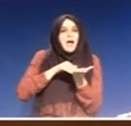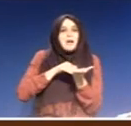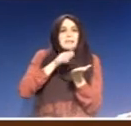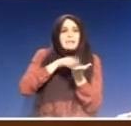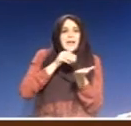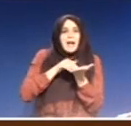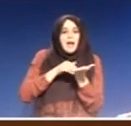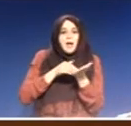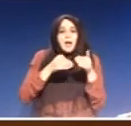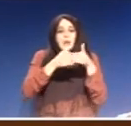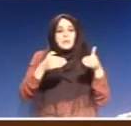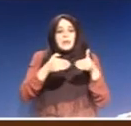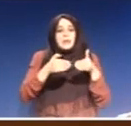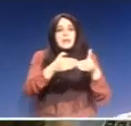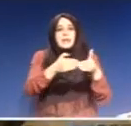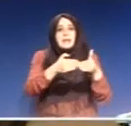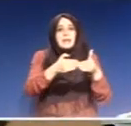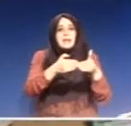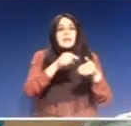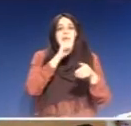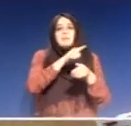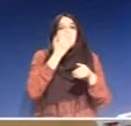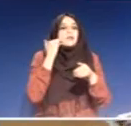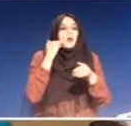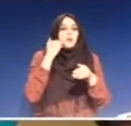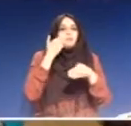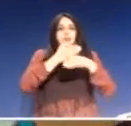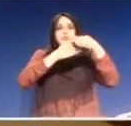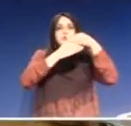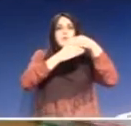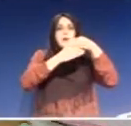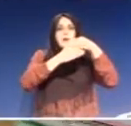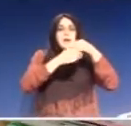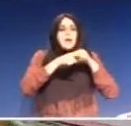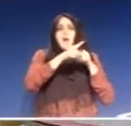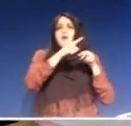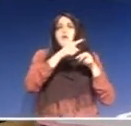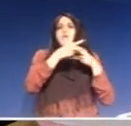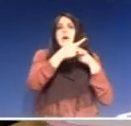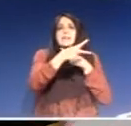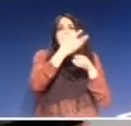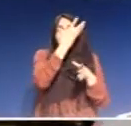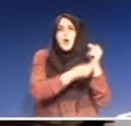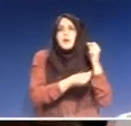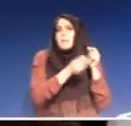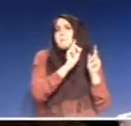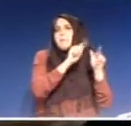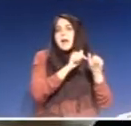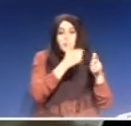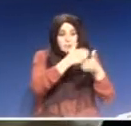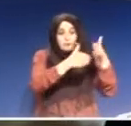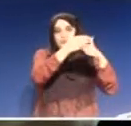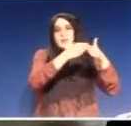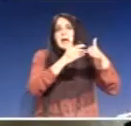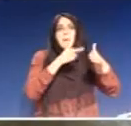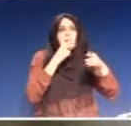وين واحد كيبني والجار تاعو يكون غايب يبني ويدخل في الطراب تاع الجار تاعو، من اللي بدا الخلاف؟ ومن نهار يجي الجار